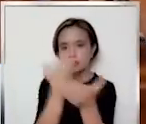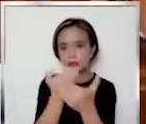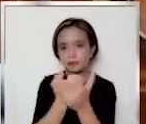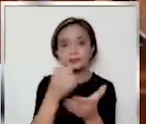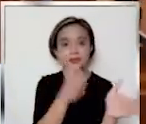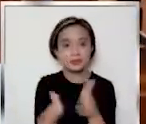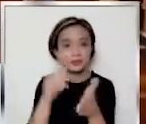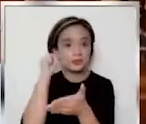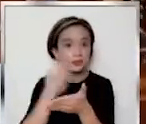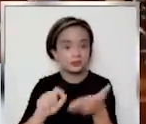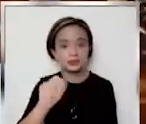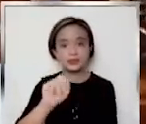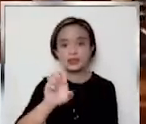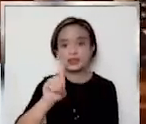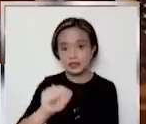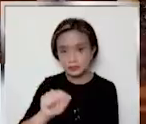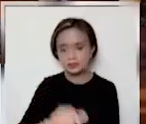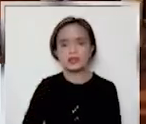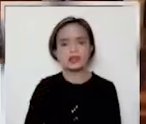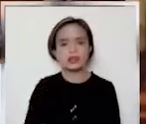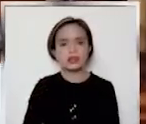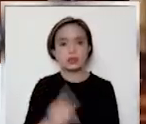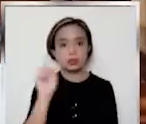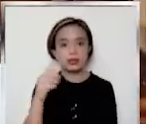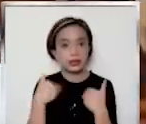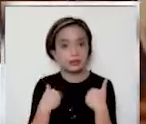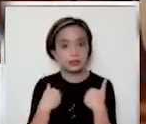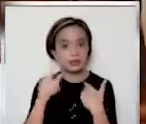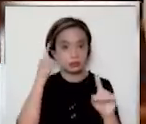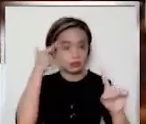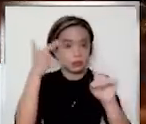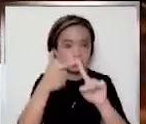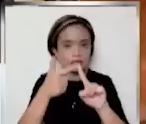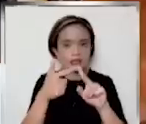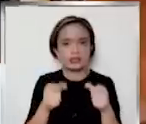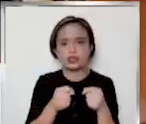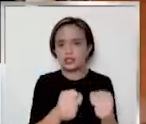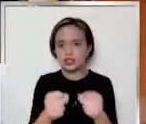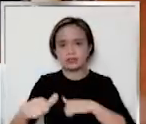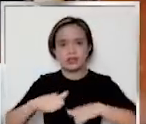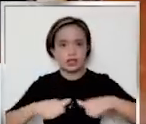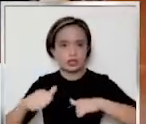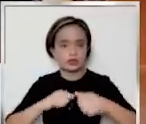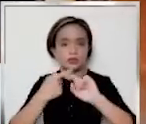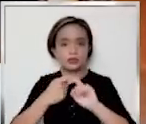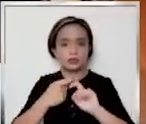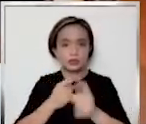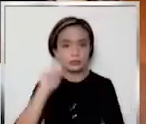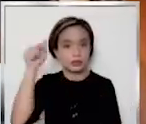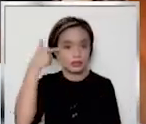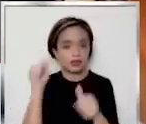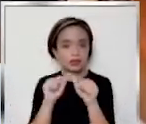Chief Arsenio Balisacan, naglalaman niya ng targets at mga strategic action ng mga ahensya ng gobyerno para